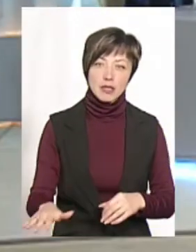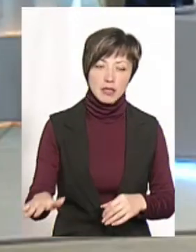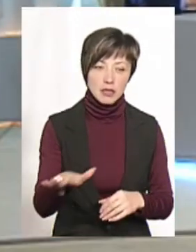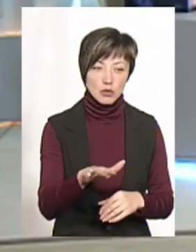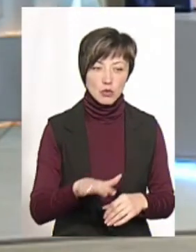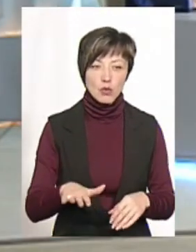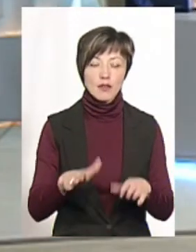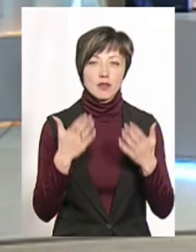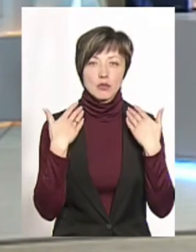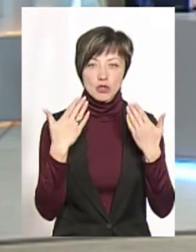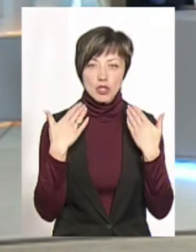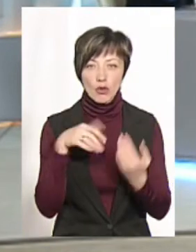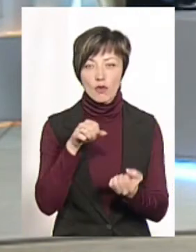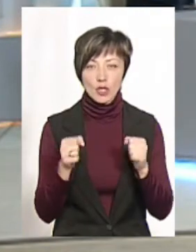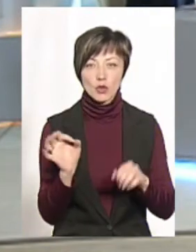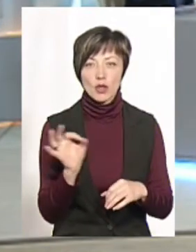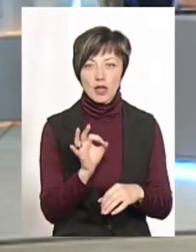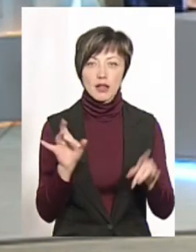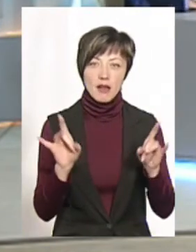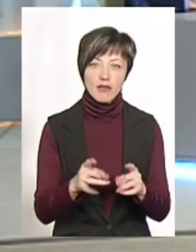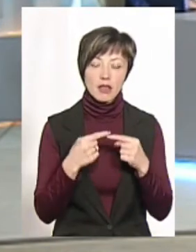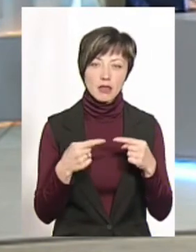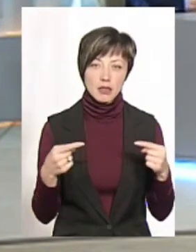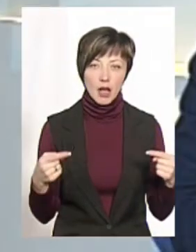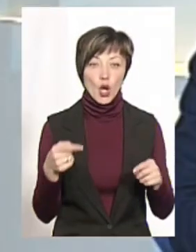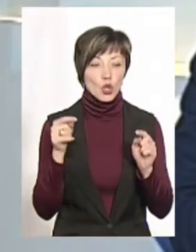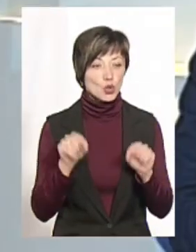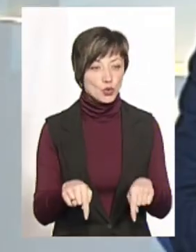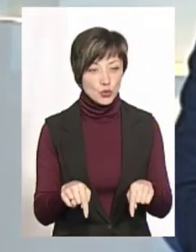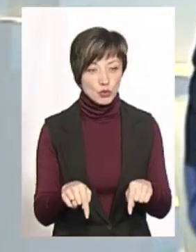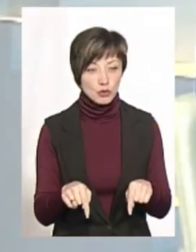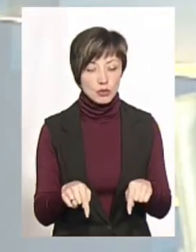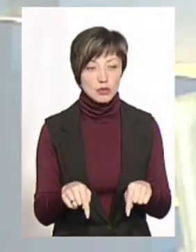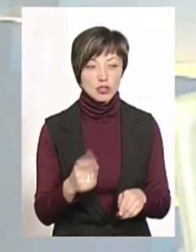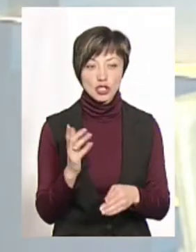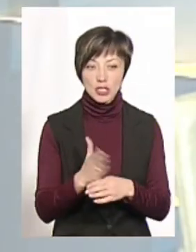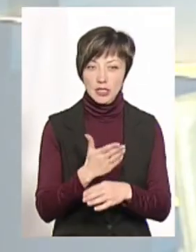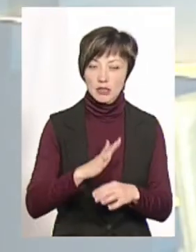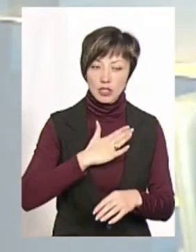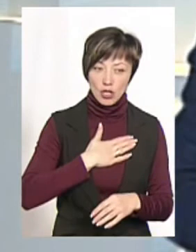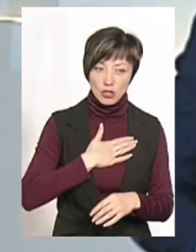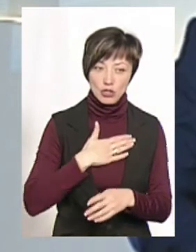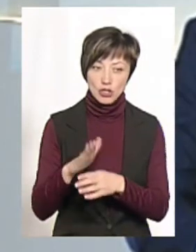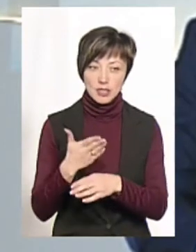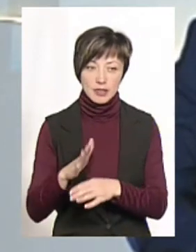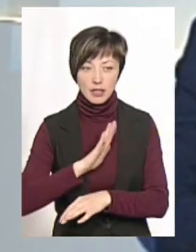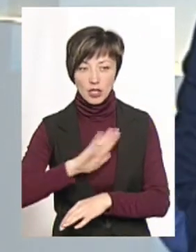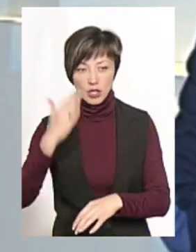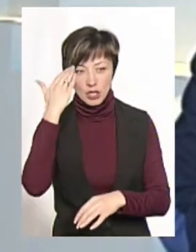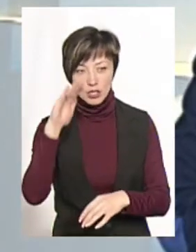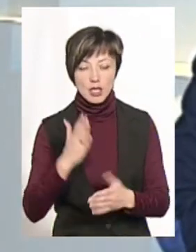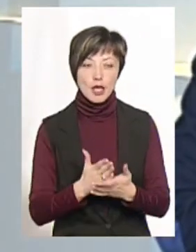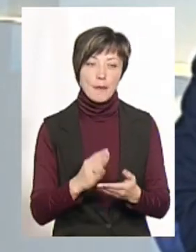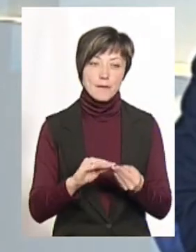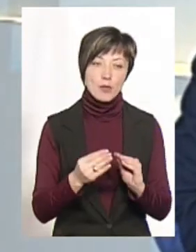територія, місце для відпочинку водіїв, туалет, кафе і так далі. Тут вона частину наша, частину не наша. Тому